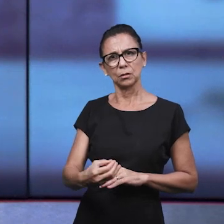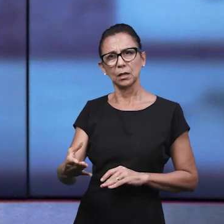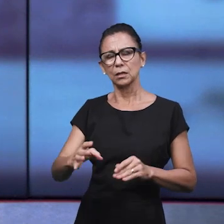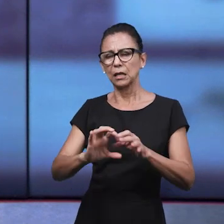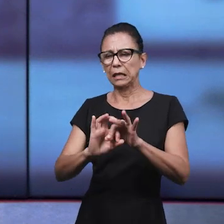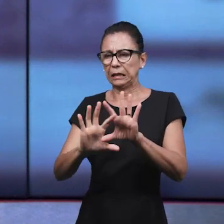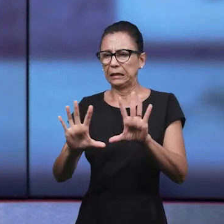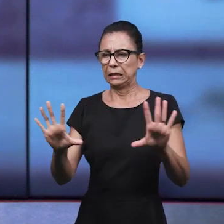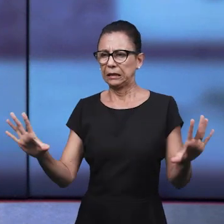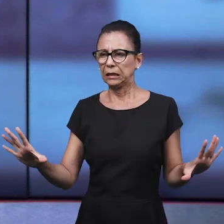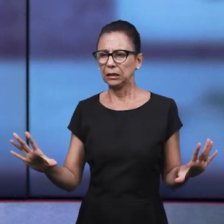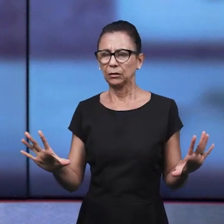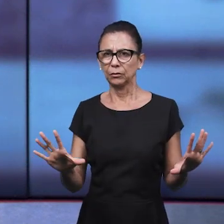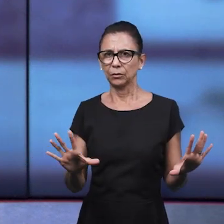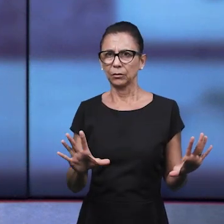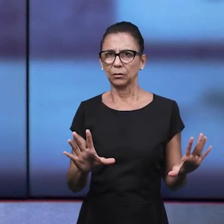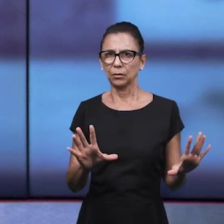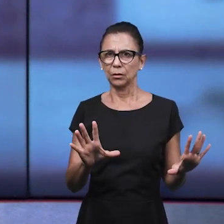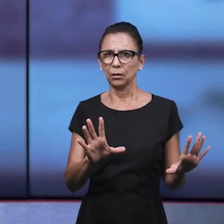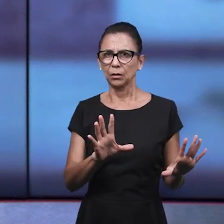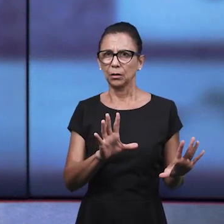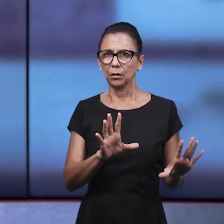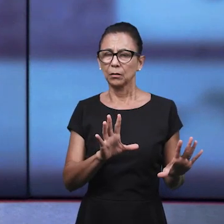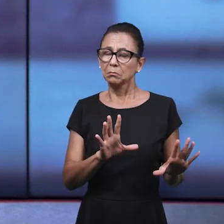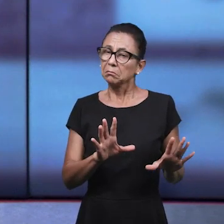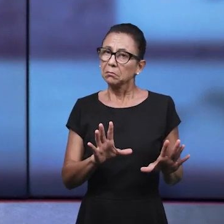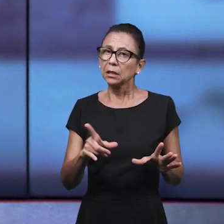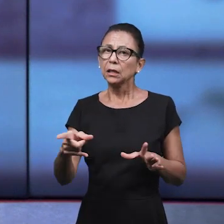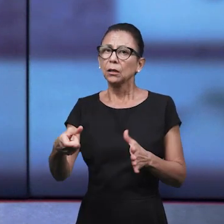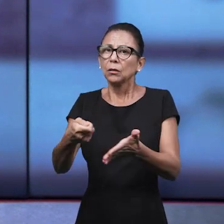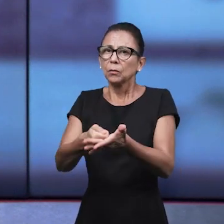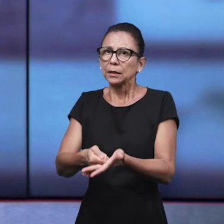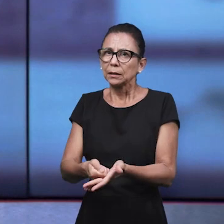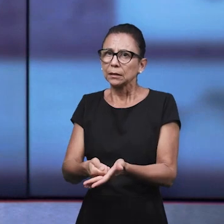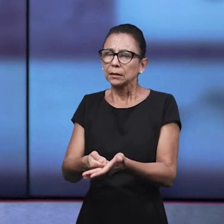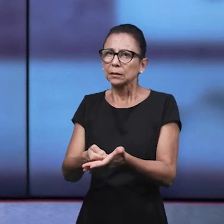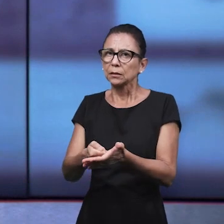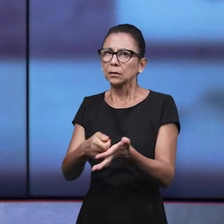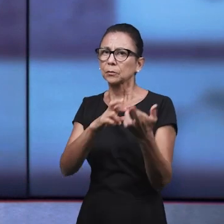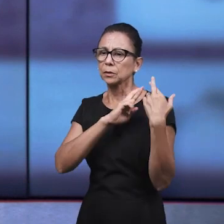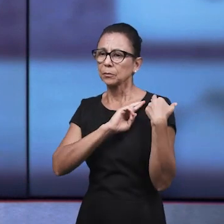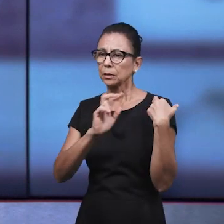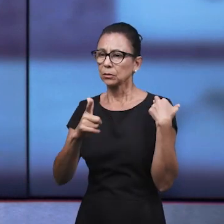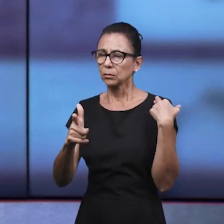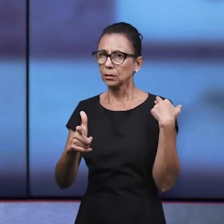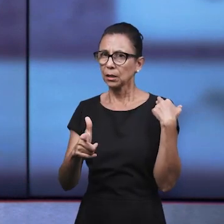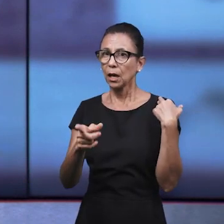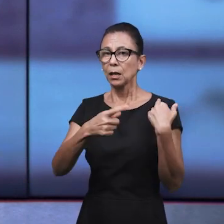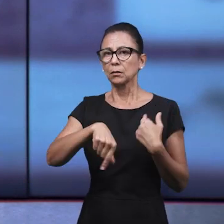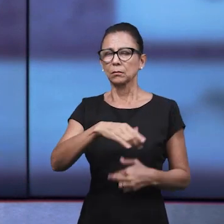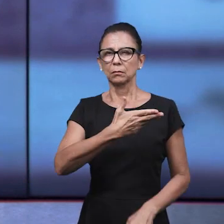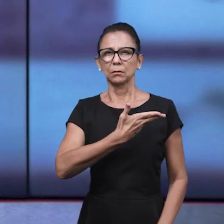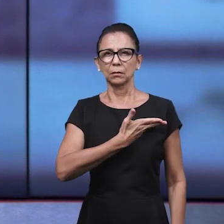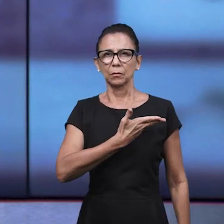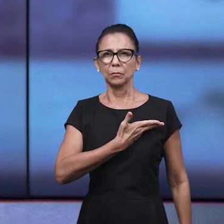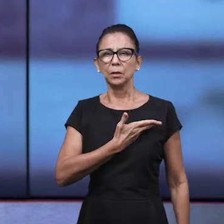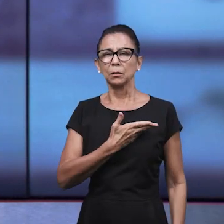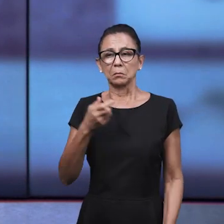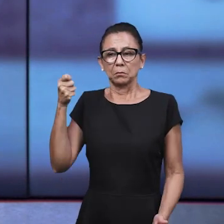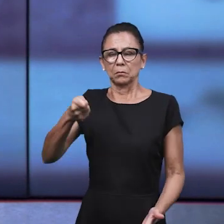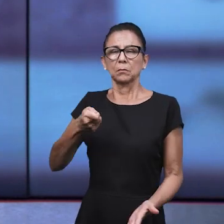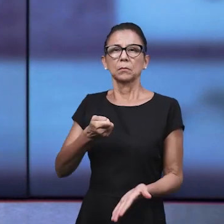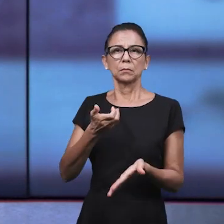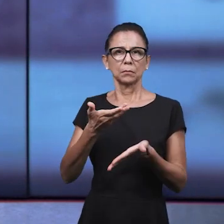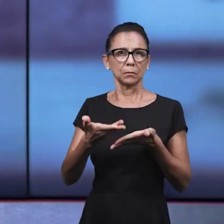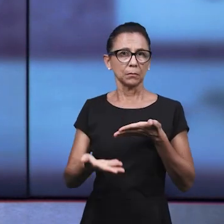beaucoup de droits sans se méfier. Donc, est-ce que la recherche pour être amis, nous avons